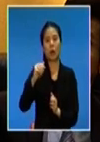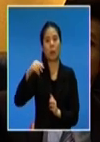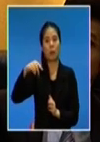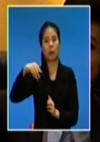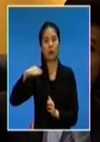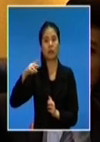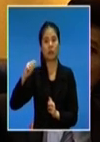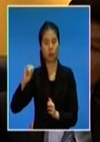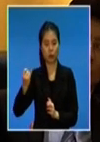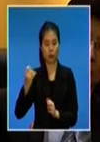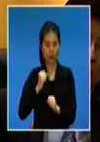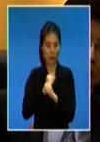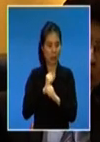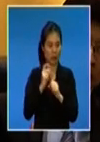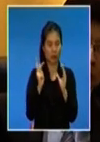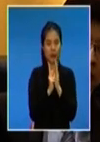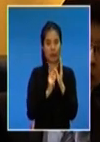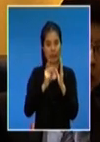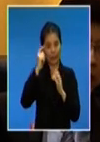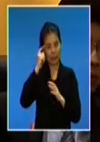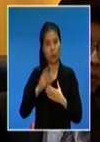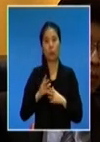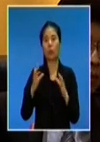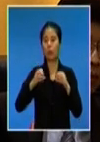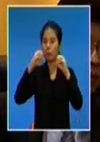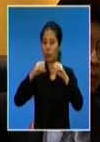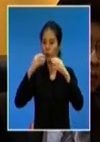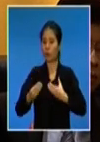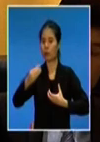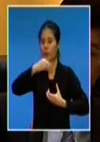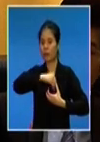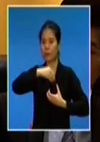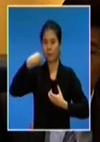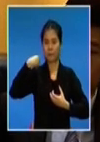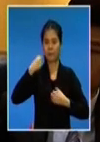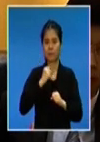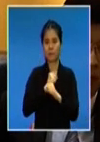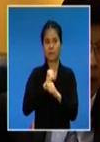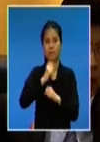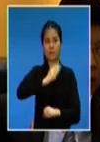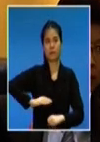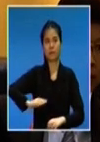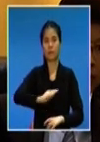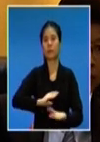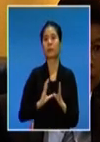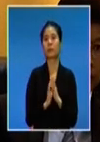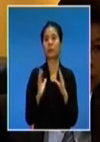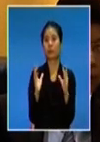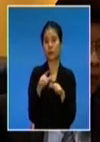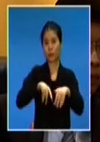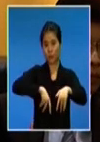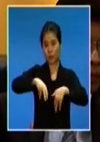ายจริงอย่างไรแล้วก็ปลูกจิตสำนึกก็ได้ฝ่ายนี้ได้ตอบไปแล้วก็นำเรียนว่าทั้งหมดนะครับชุมชนด้วยนะครับที่ท่านเห็นด้